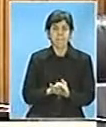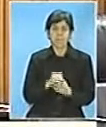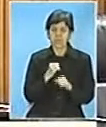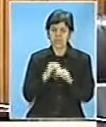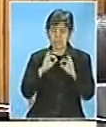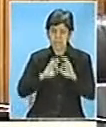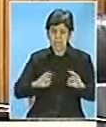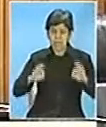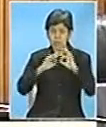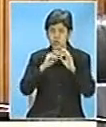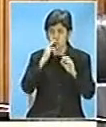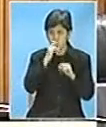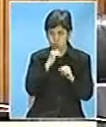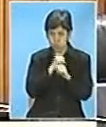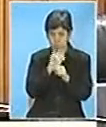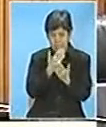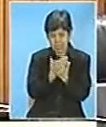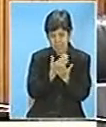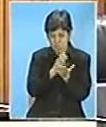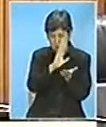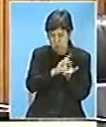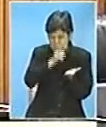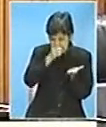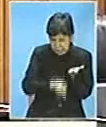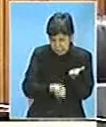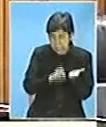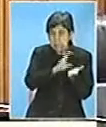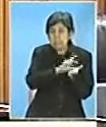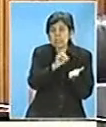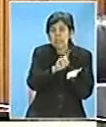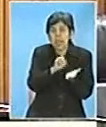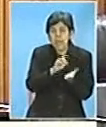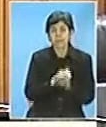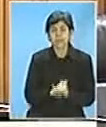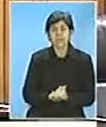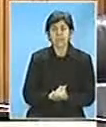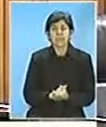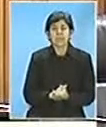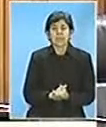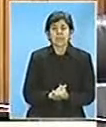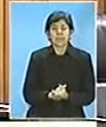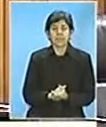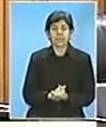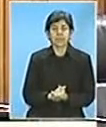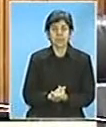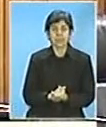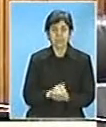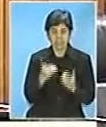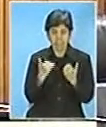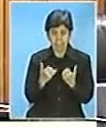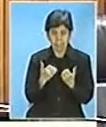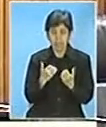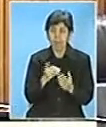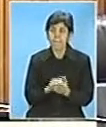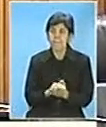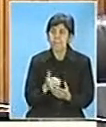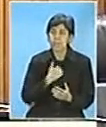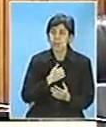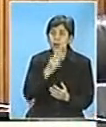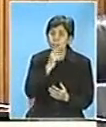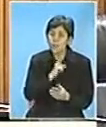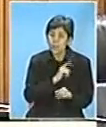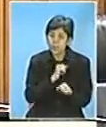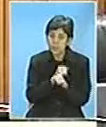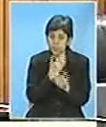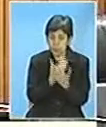ที่สำคัญคือสะท้อนถึงต้นทุนที่แท้จริงนะครับอันนี้เนี่ยนอกจากในการที่จะดูแลเกี่